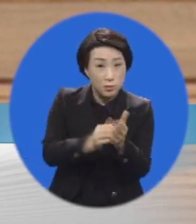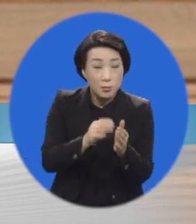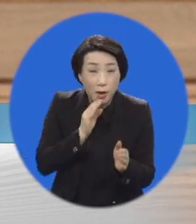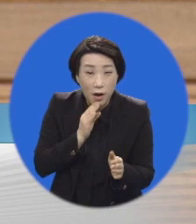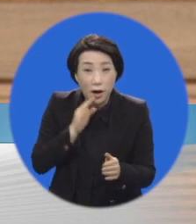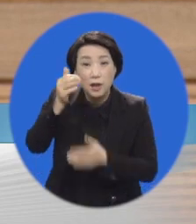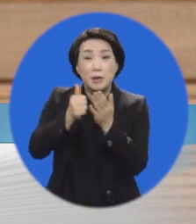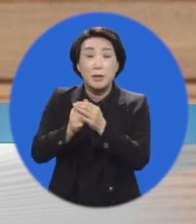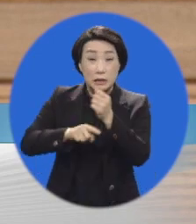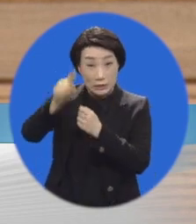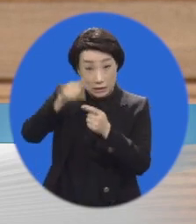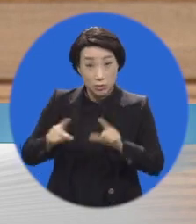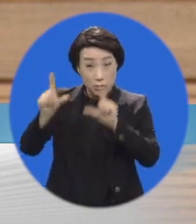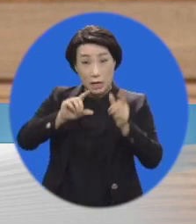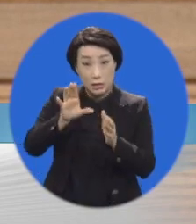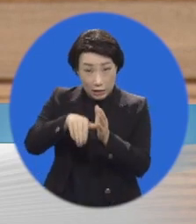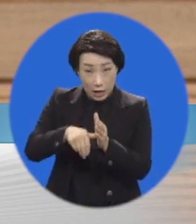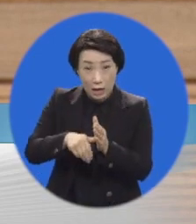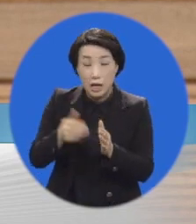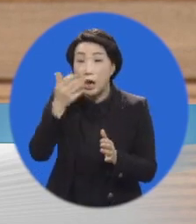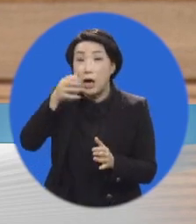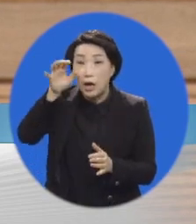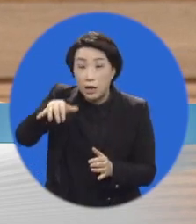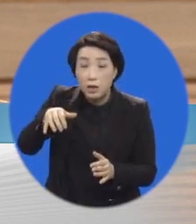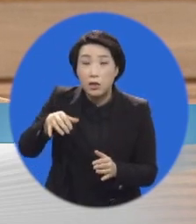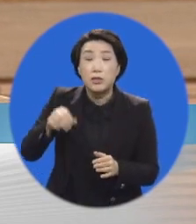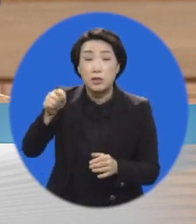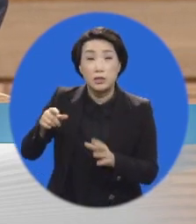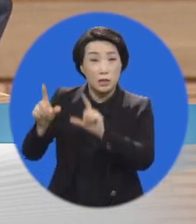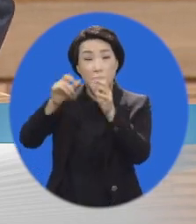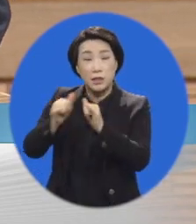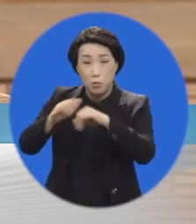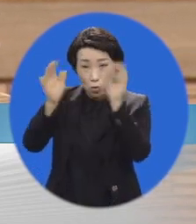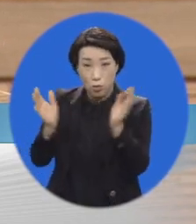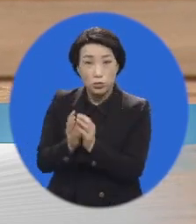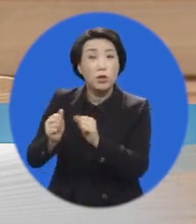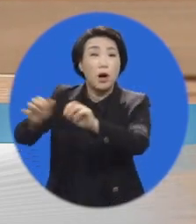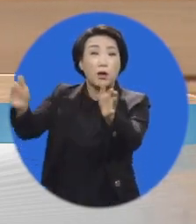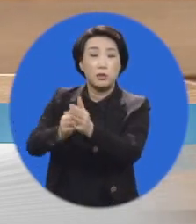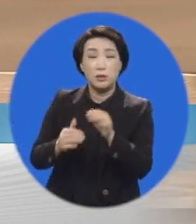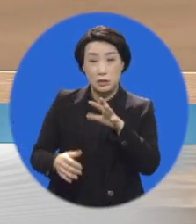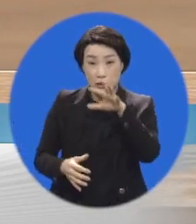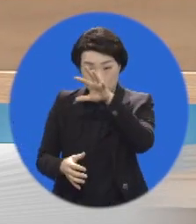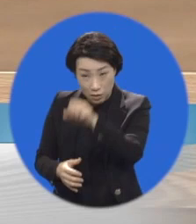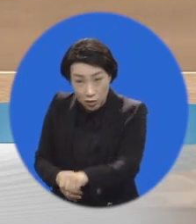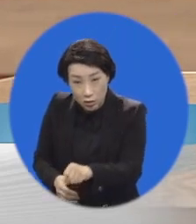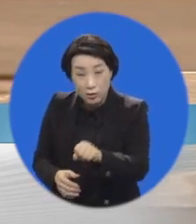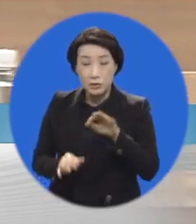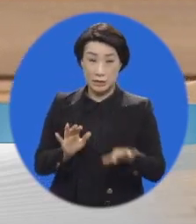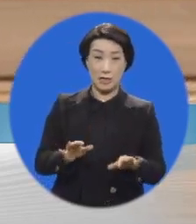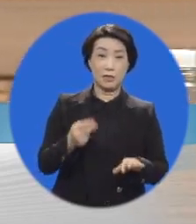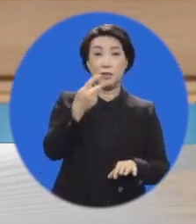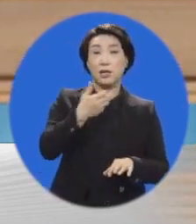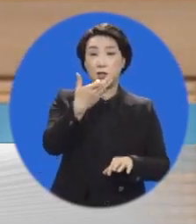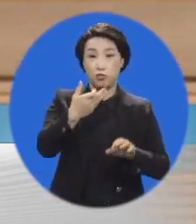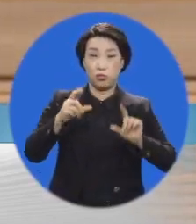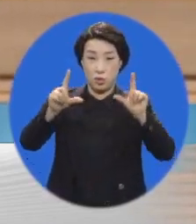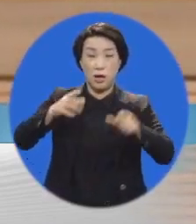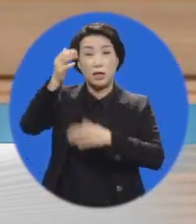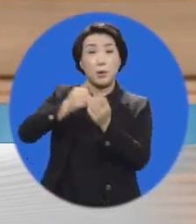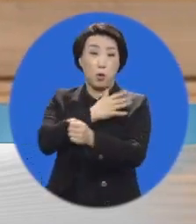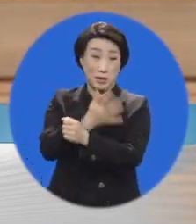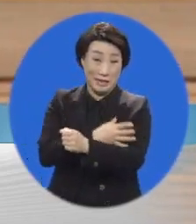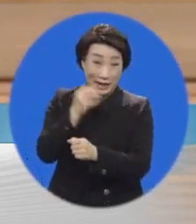도망가고 나라를 내주게 하신 내 주님, 2019년도는 그런 능력 권세 하나님의 권세 가지고